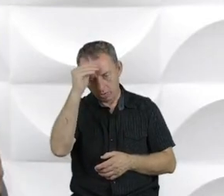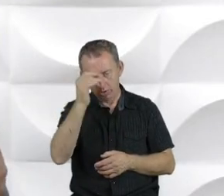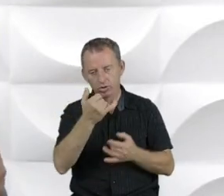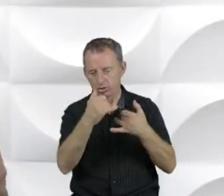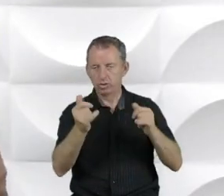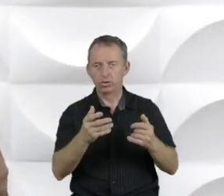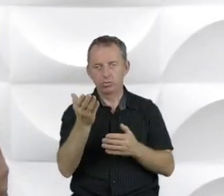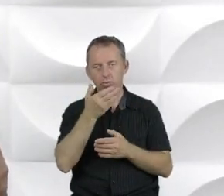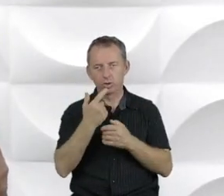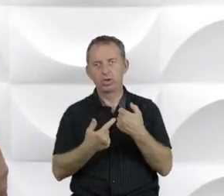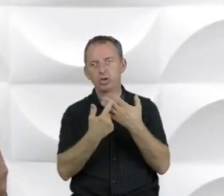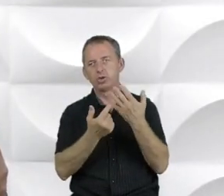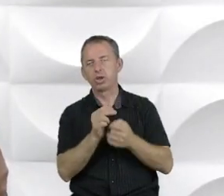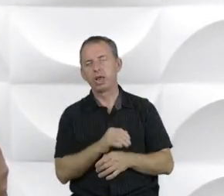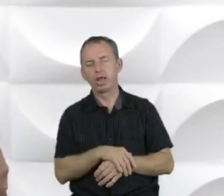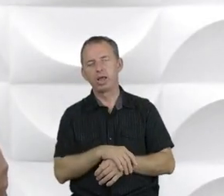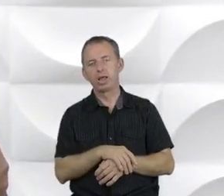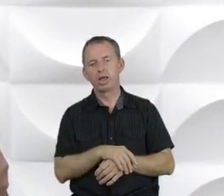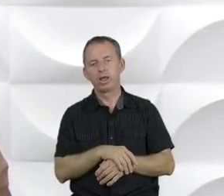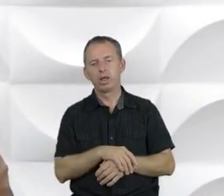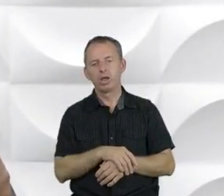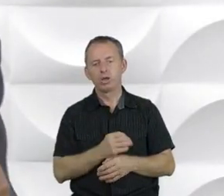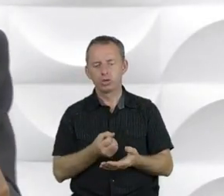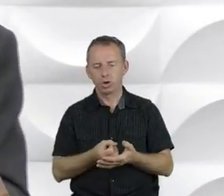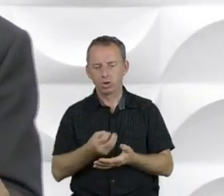mruczy. Drodzy,